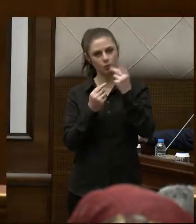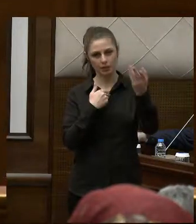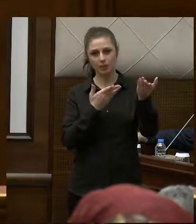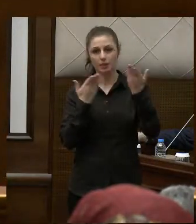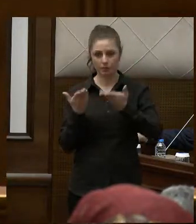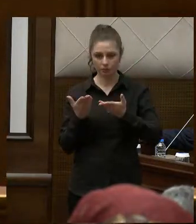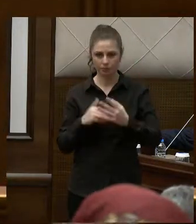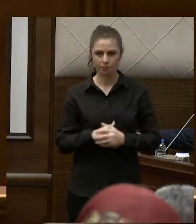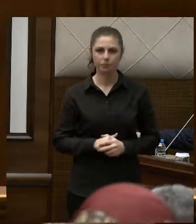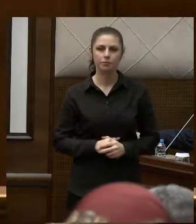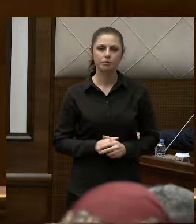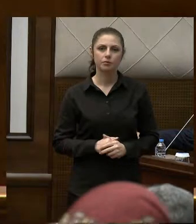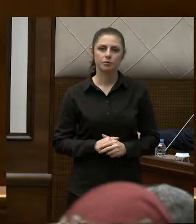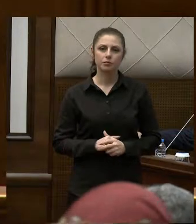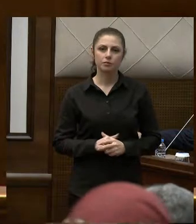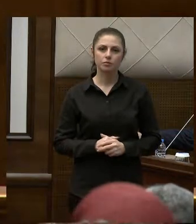ilgili.